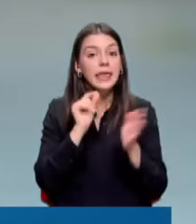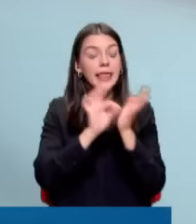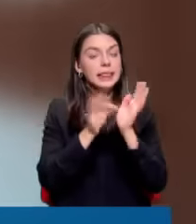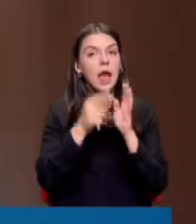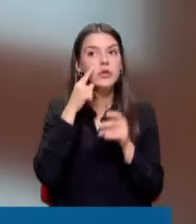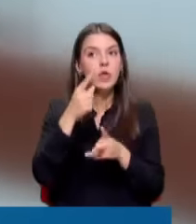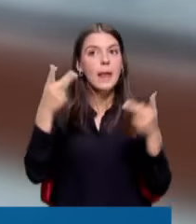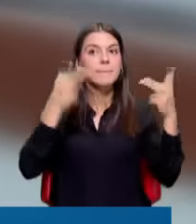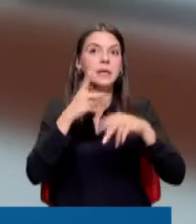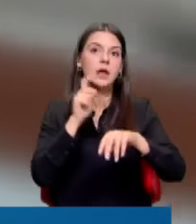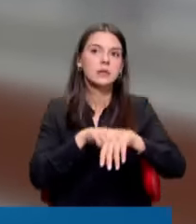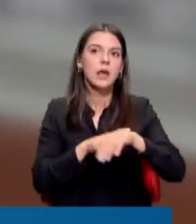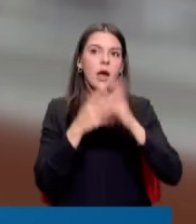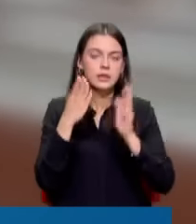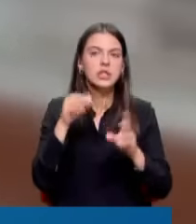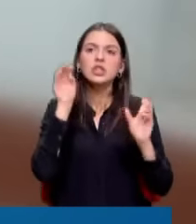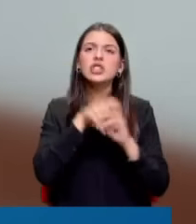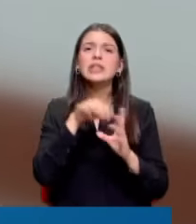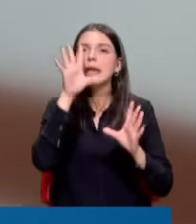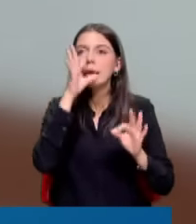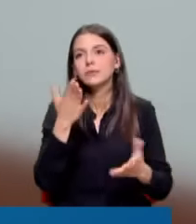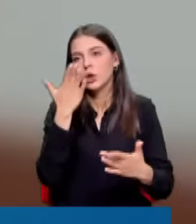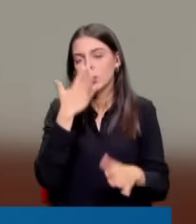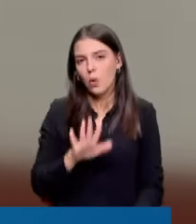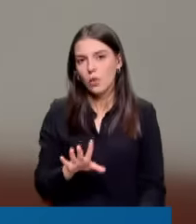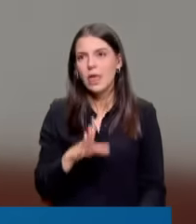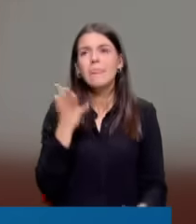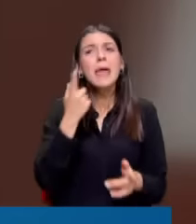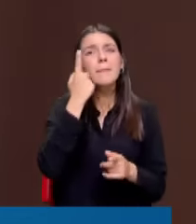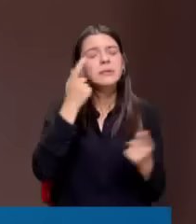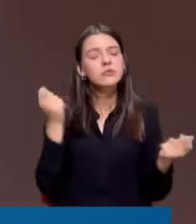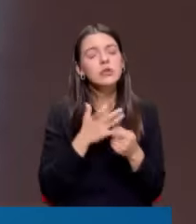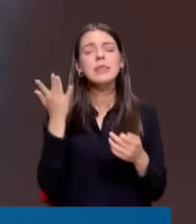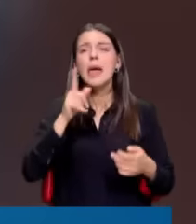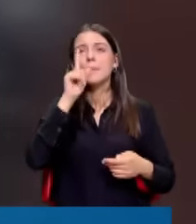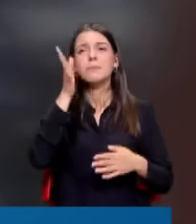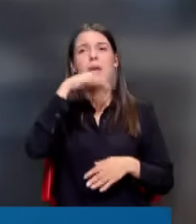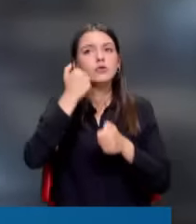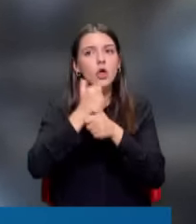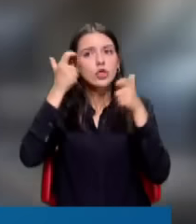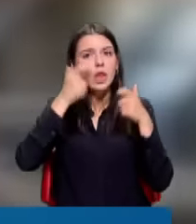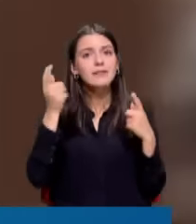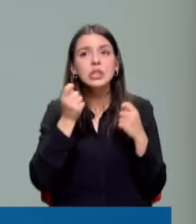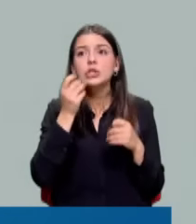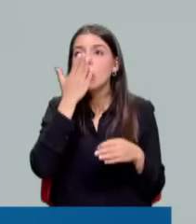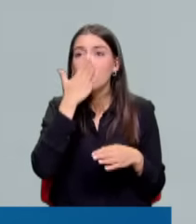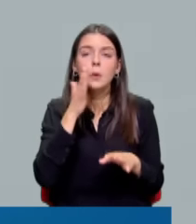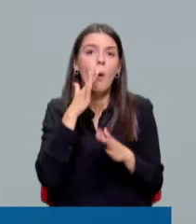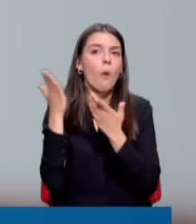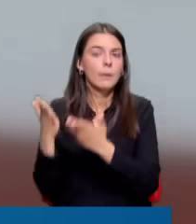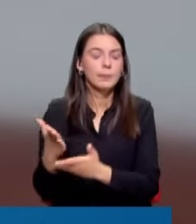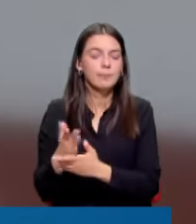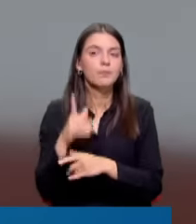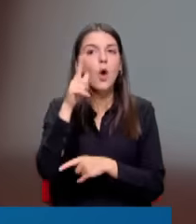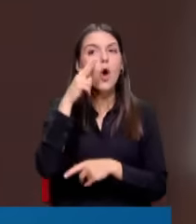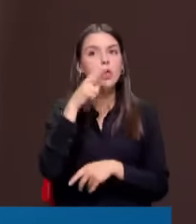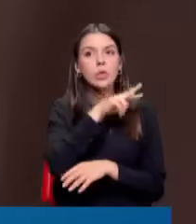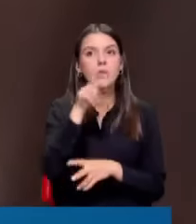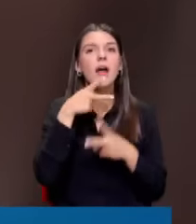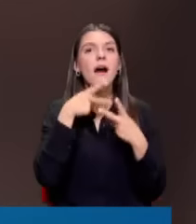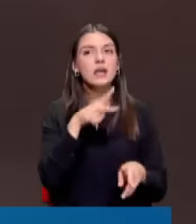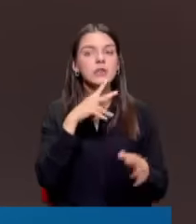göre mesai saatiydi. İçeride de kimse yoktu. Ne bir çalışan ne de başka bir görevli işinin başındaydı iddiaya göre. O görüntülere